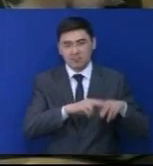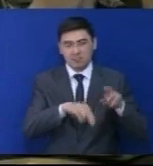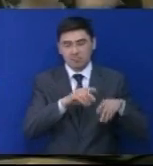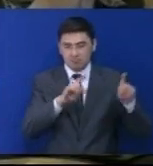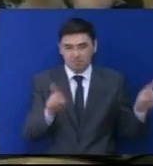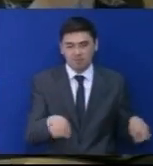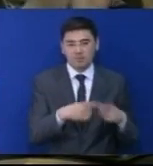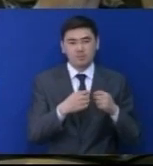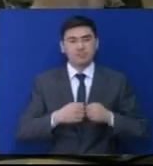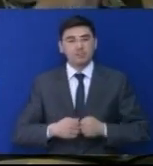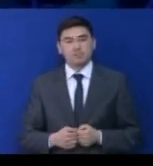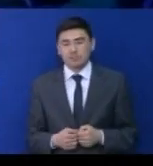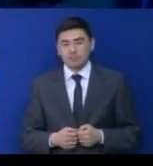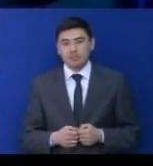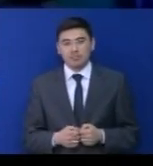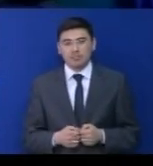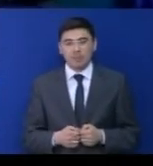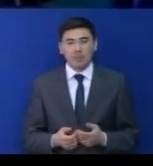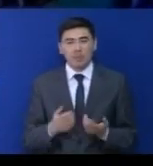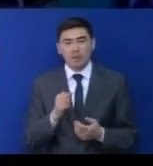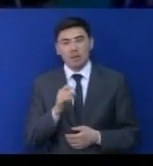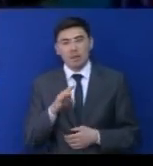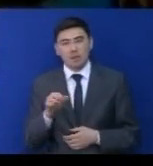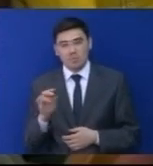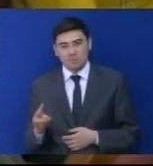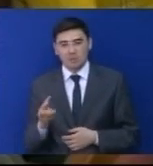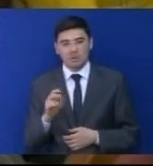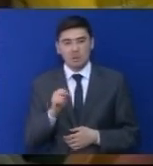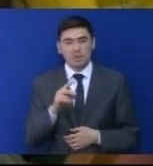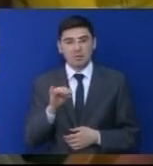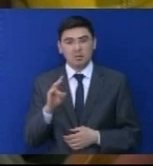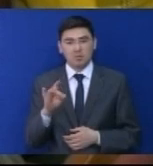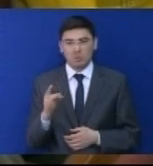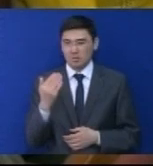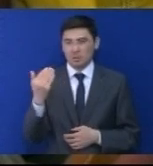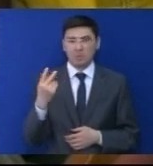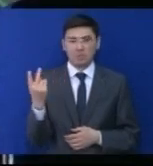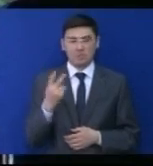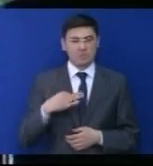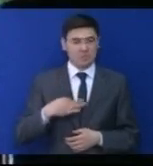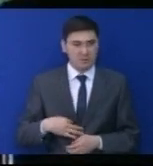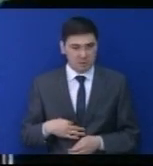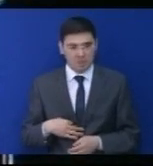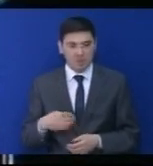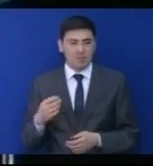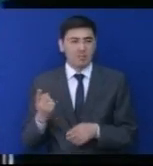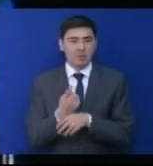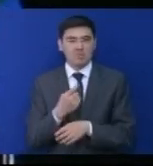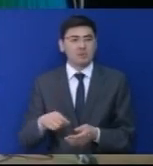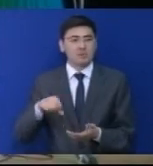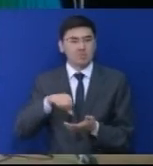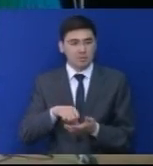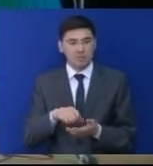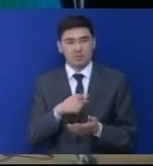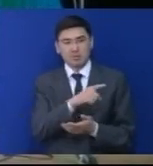әнші. Ән кешінде өнерпаздың ұлдары Арман мен Әлинұр алғаш рет сахнаға шықты. Олар ана және билі әндерін